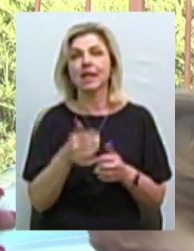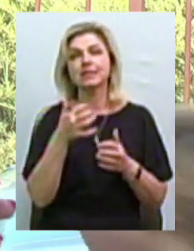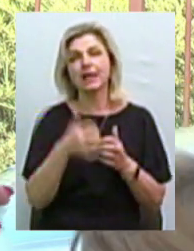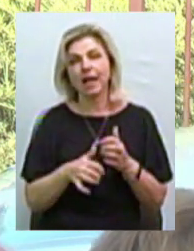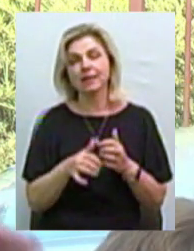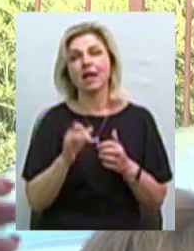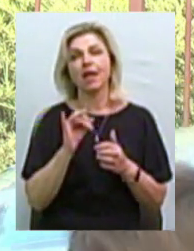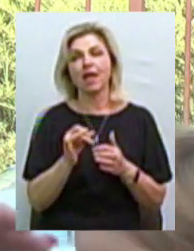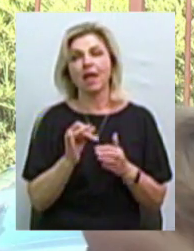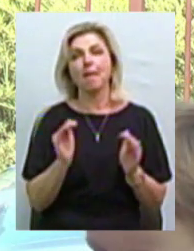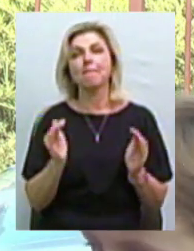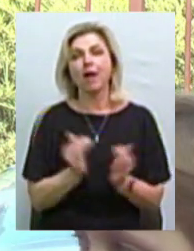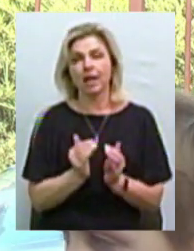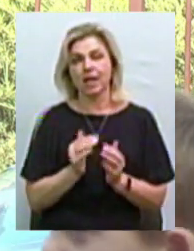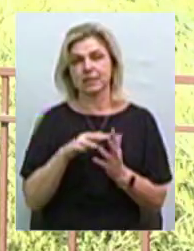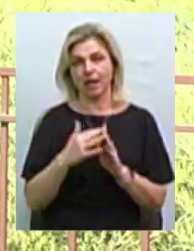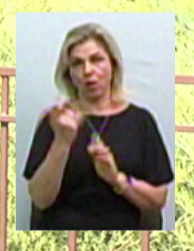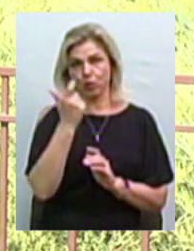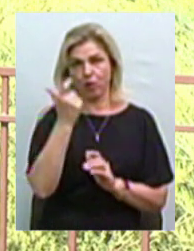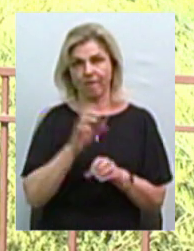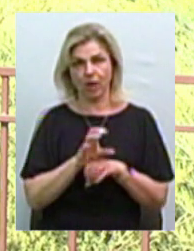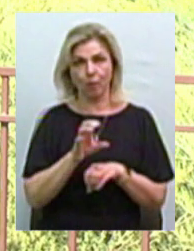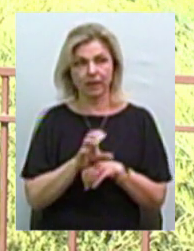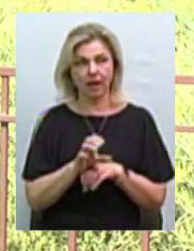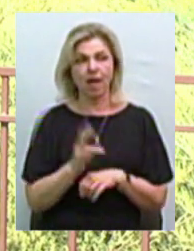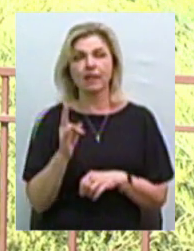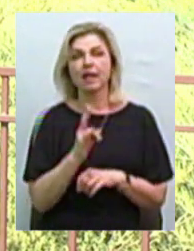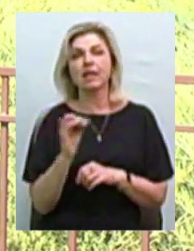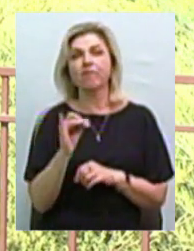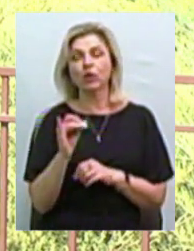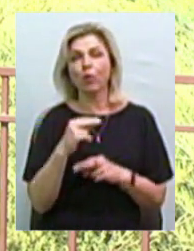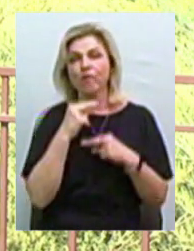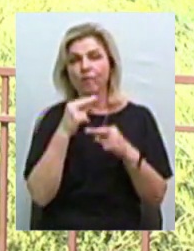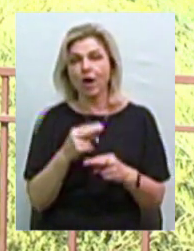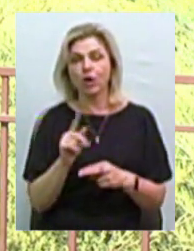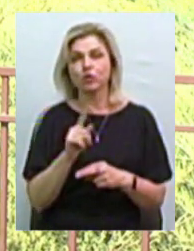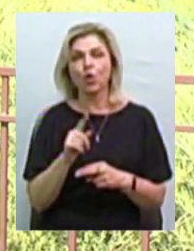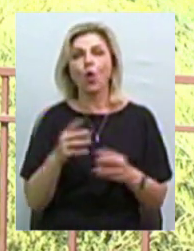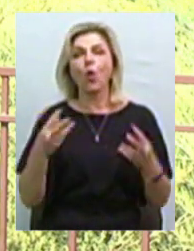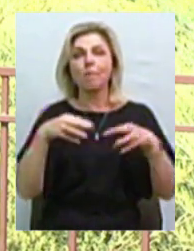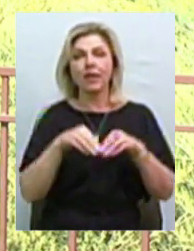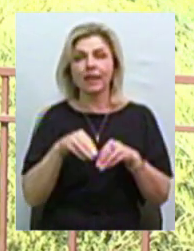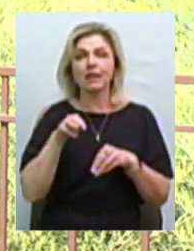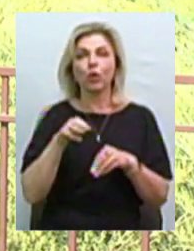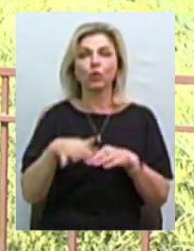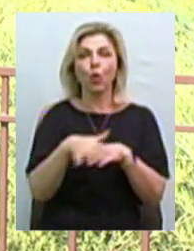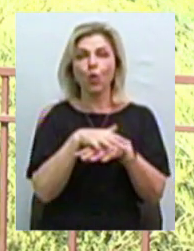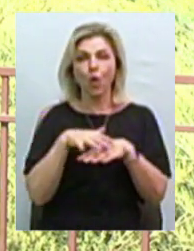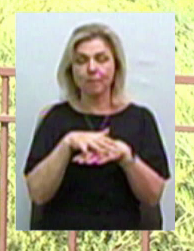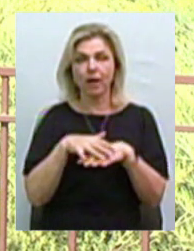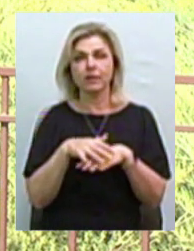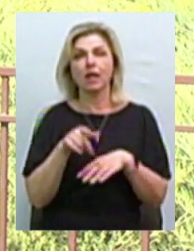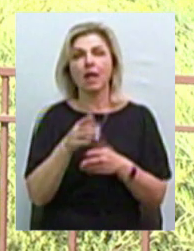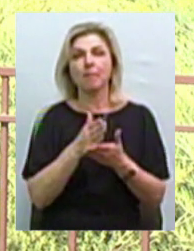мілкого сільгосптоваровиробника. Надія Іванова звертає увагу, що об'єднані територіальні громади отримують освітню та